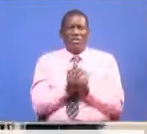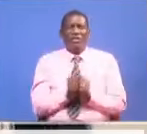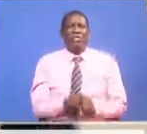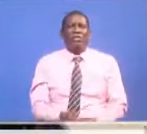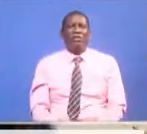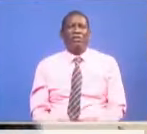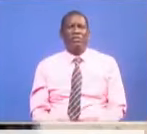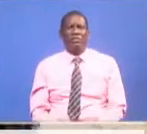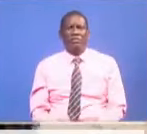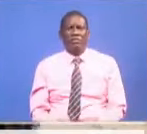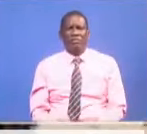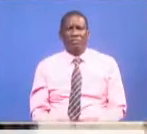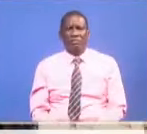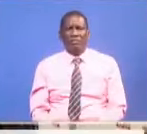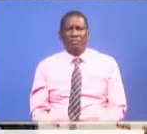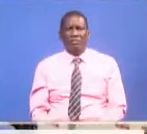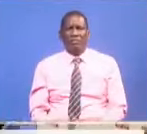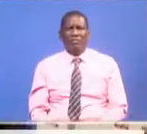10.